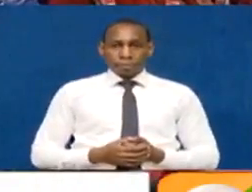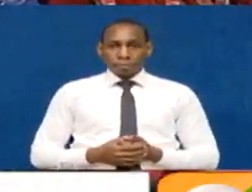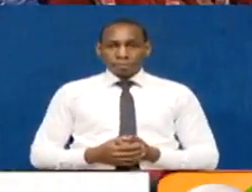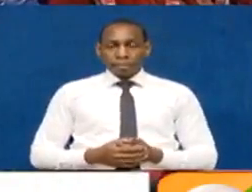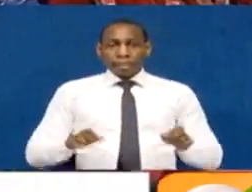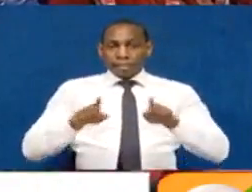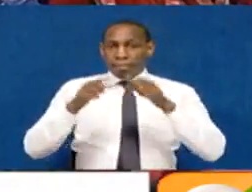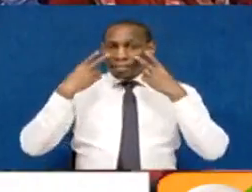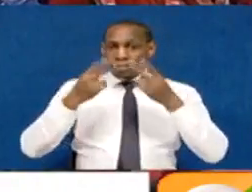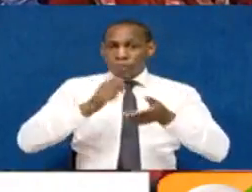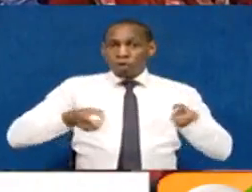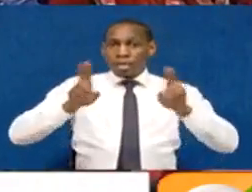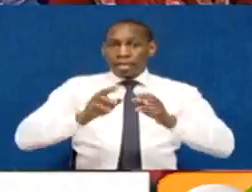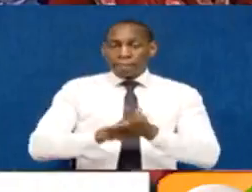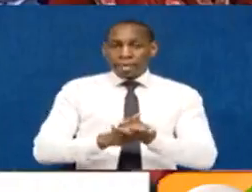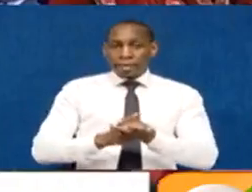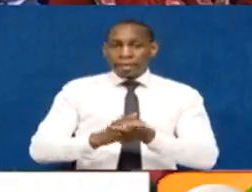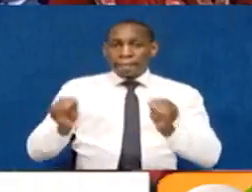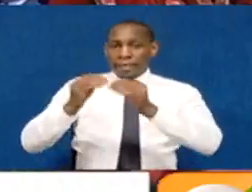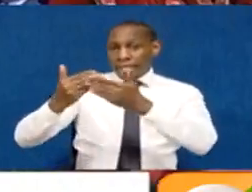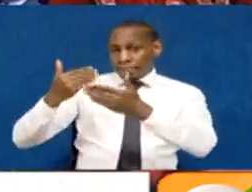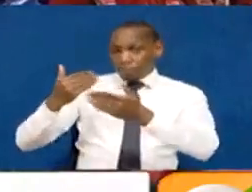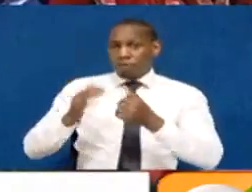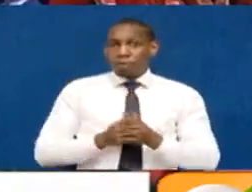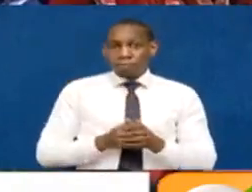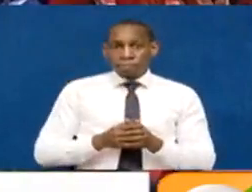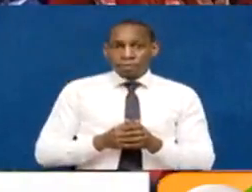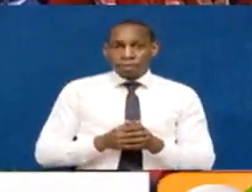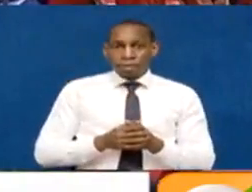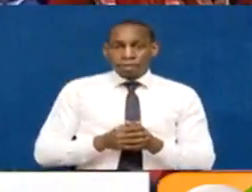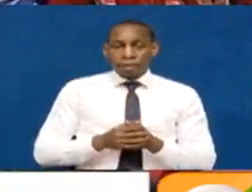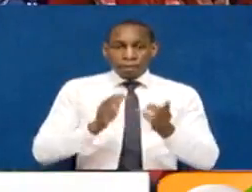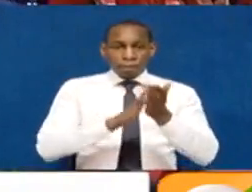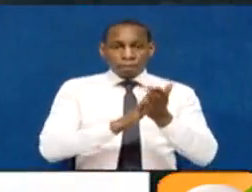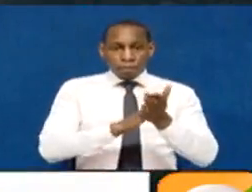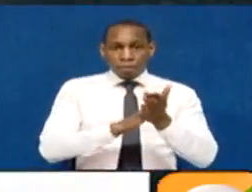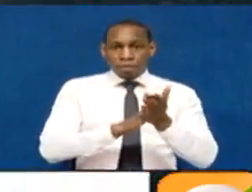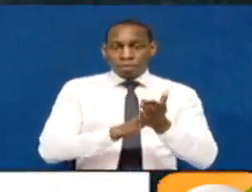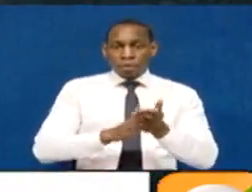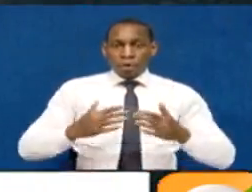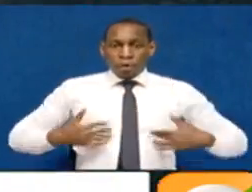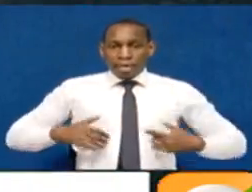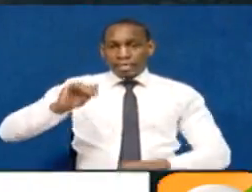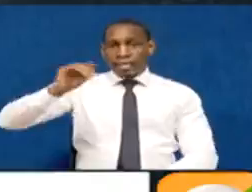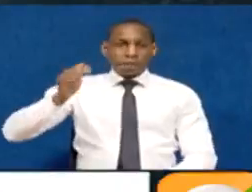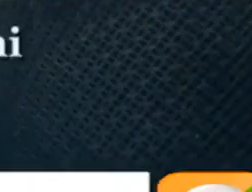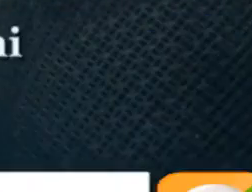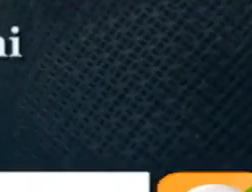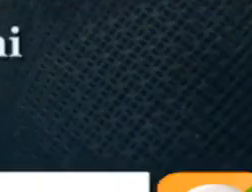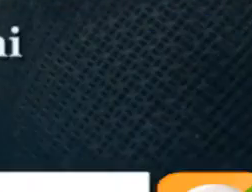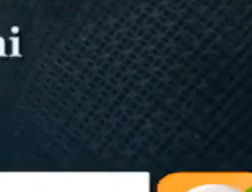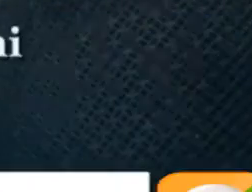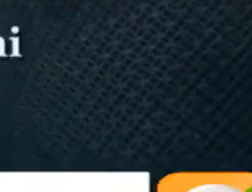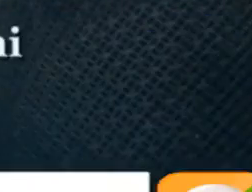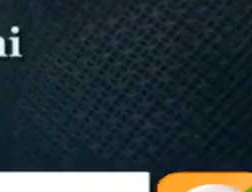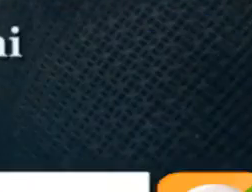Hebu tuangalie yaliyojiri kwenye vikao vya hapo awali, ambapo mfano pendekezo la mbunge wa Garissa Township Aden Duale la